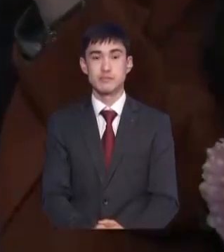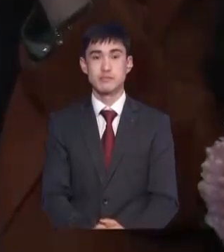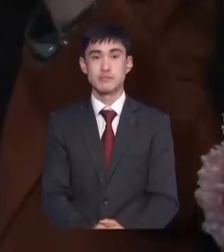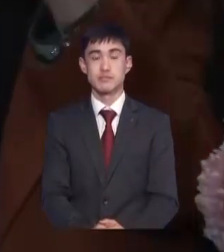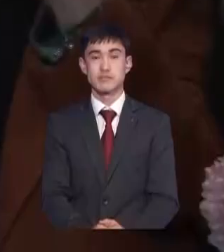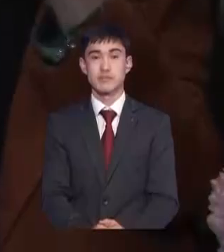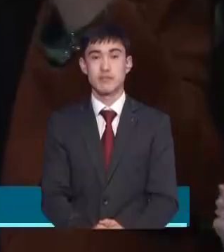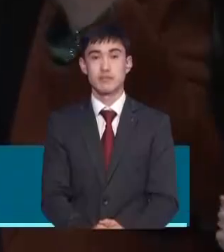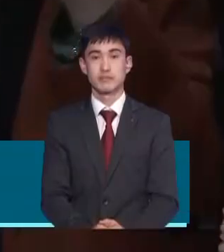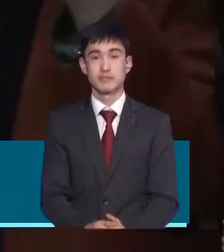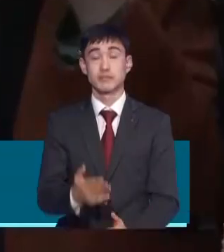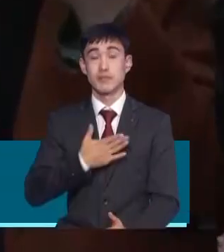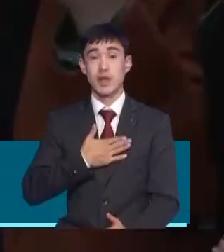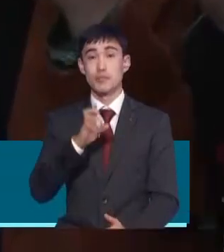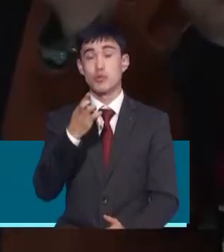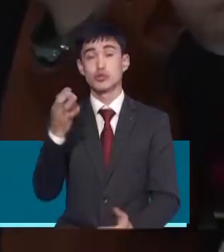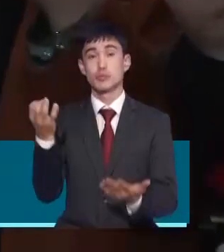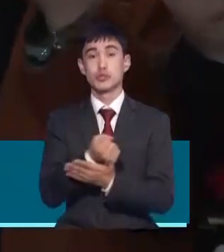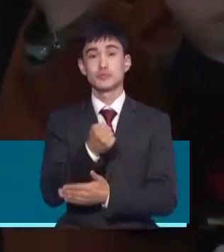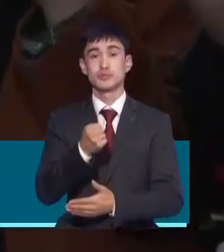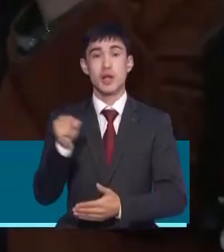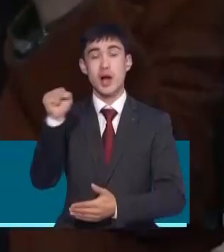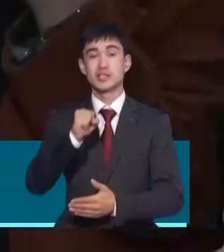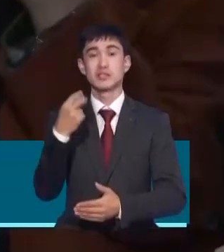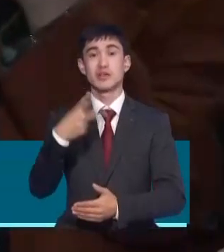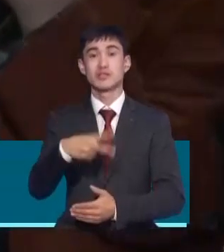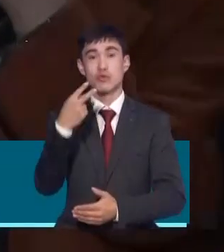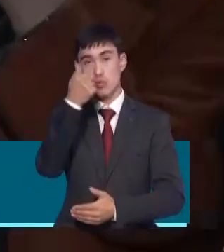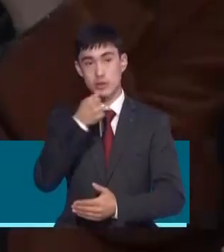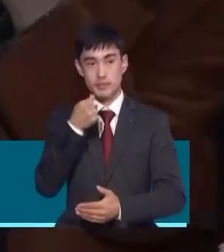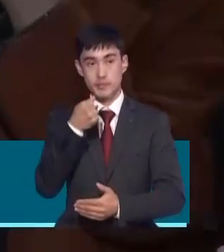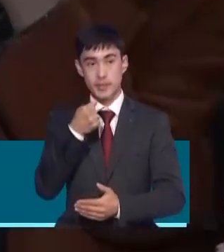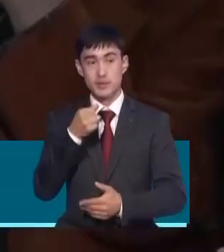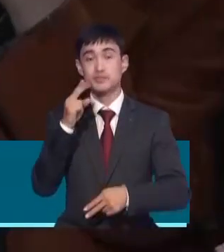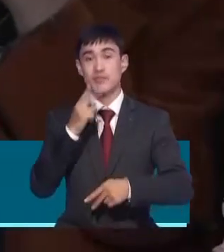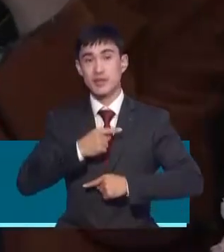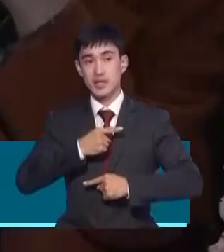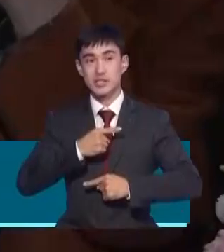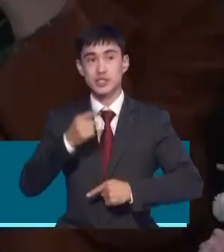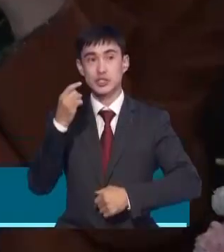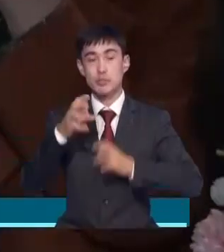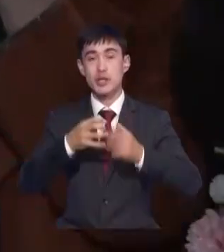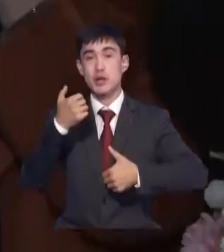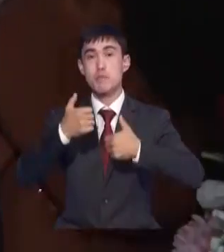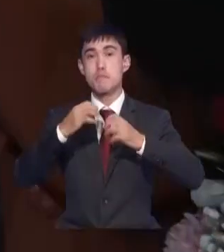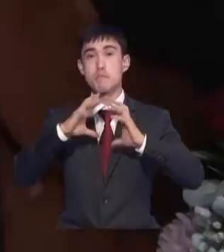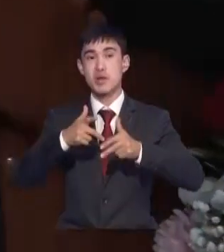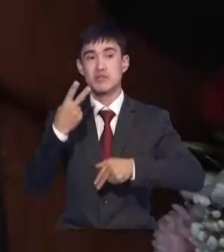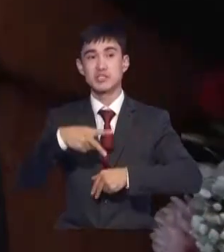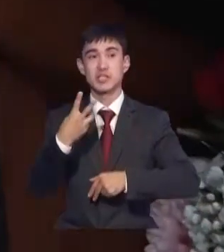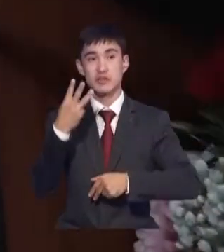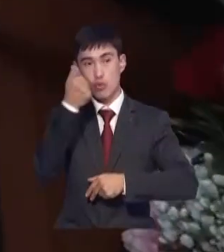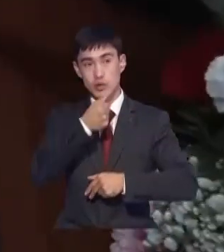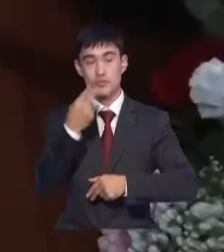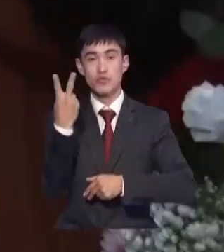килограмм. Я бронзовый призер чемпионата Азии 2022 года, финалистка чемпионата мира 2023 года